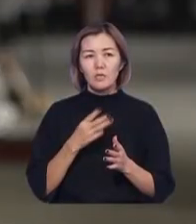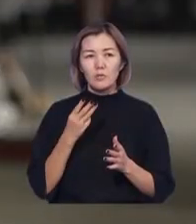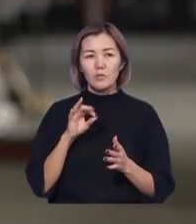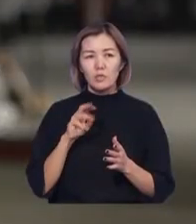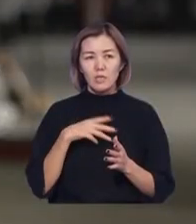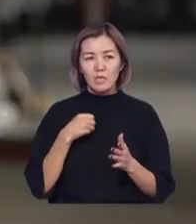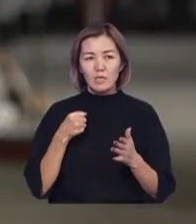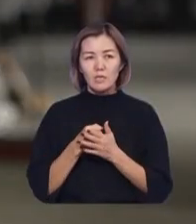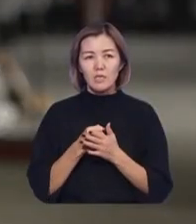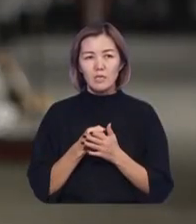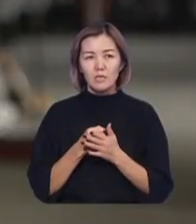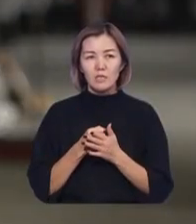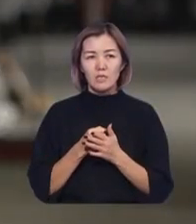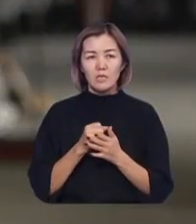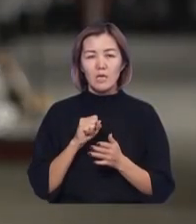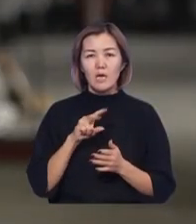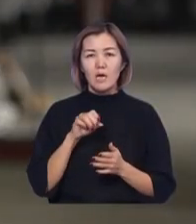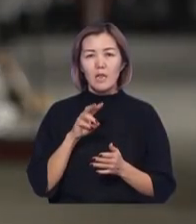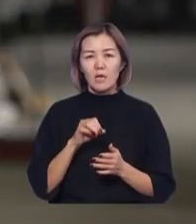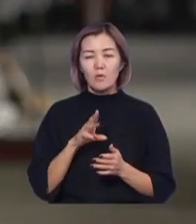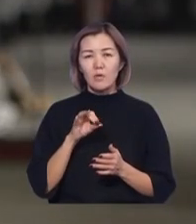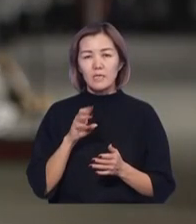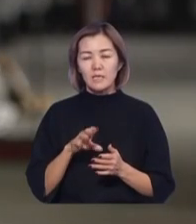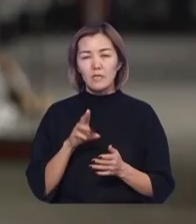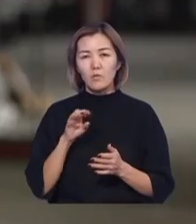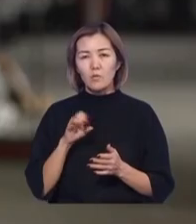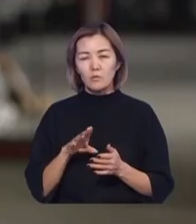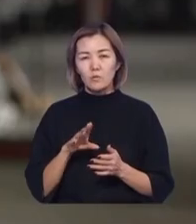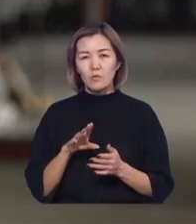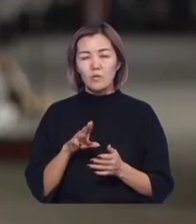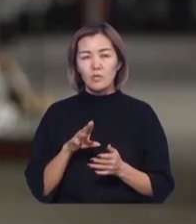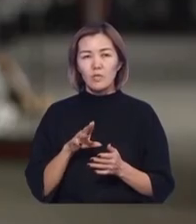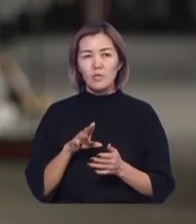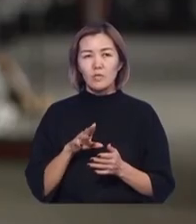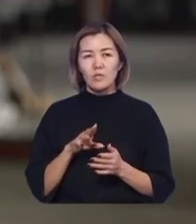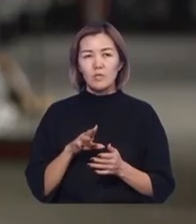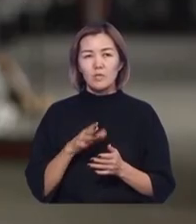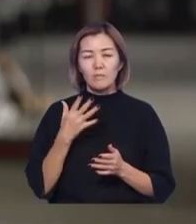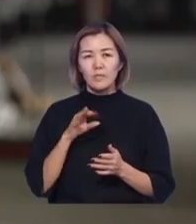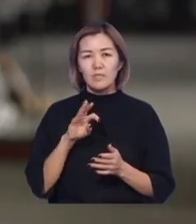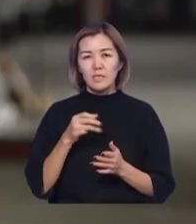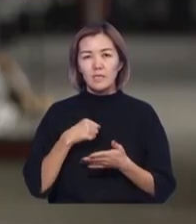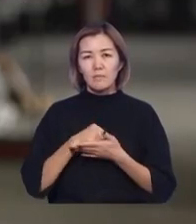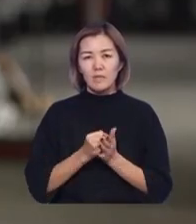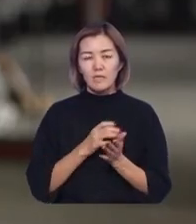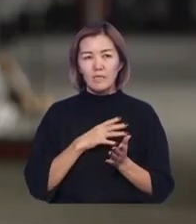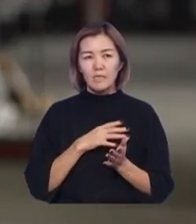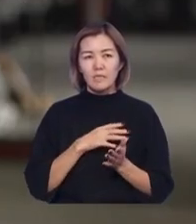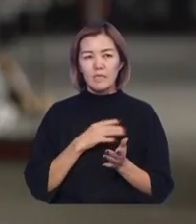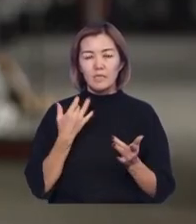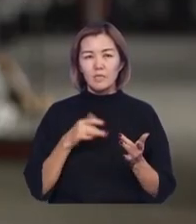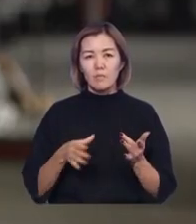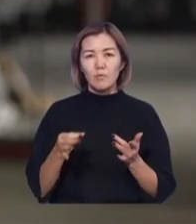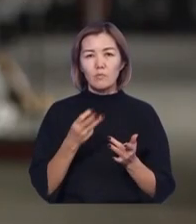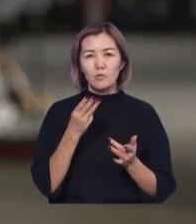бүгінгі таңда Алакөл ауданы, Ескелді ауданы, Көксу және Қарат аудандарына 5 теңгеде белгіленді. Жамбыл облысына